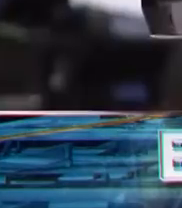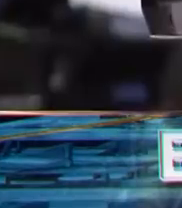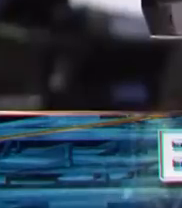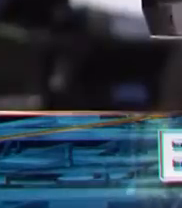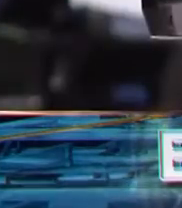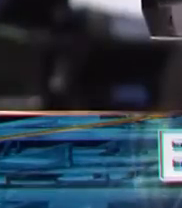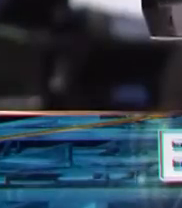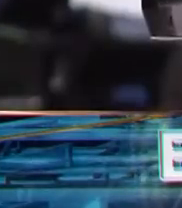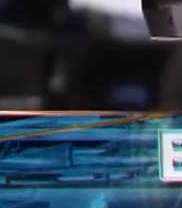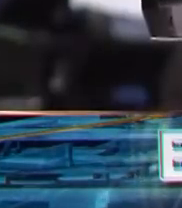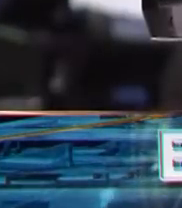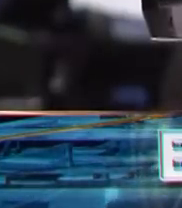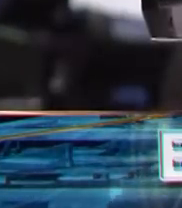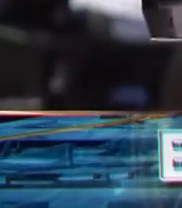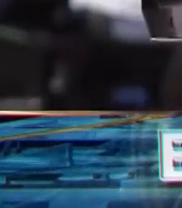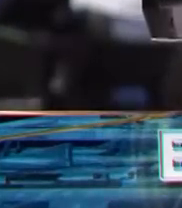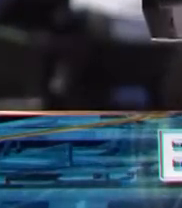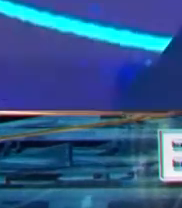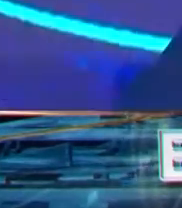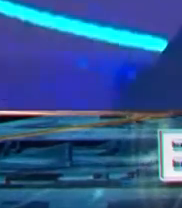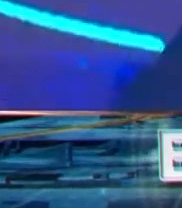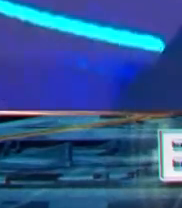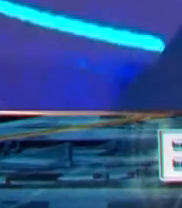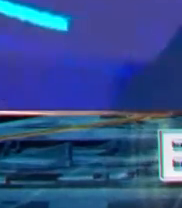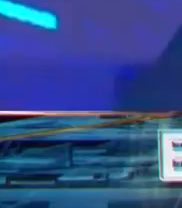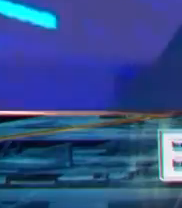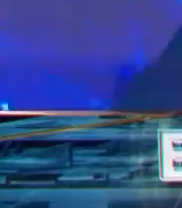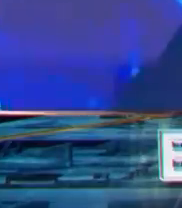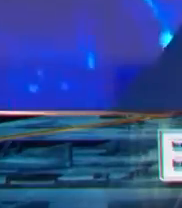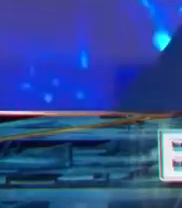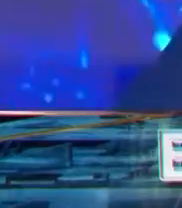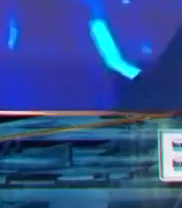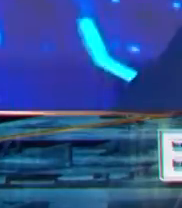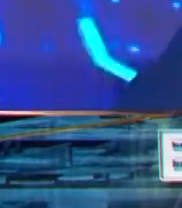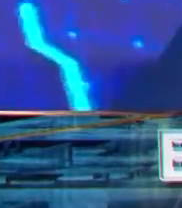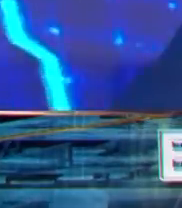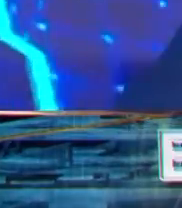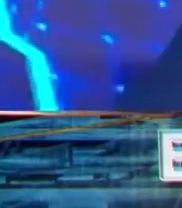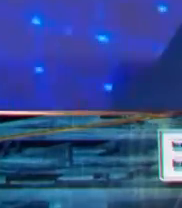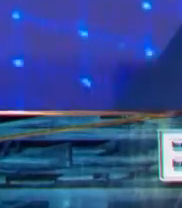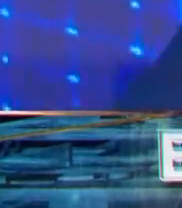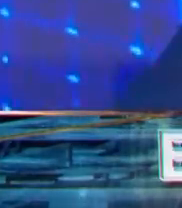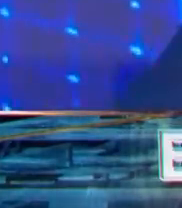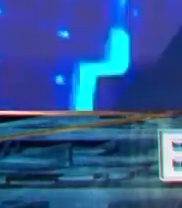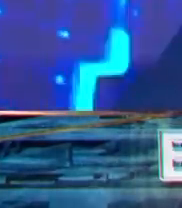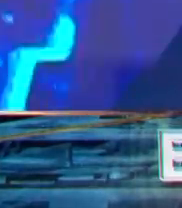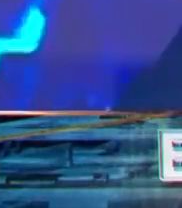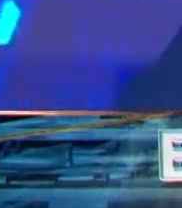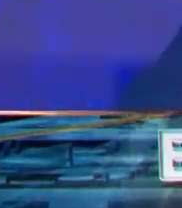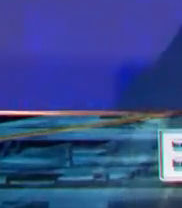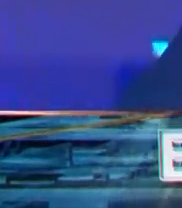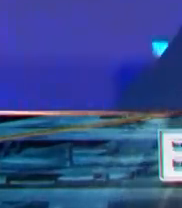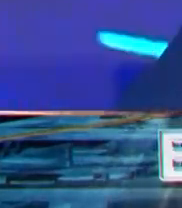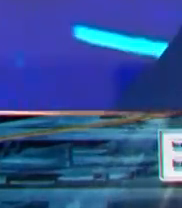миллион азаматтың да өтінішін қанағаттандырмақ. Жұмыс берушілер жалақысы сақталмайтын демалысқа жіберу туралы